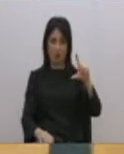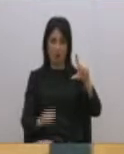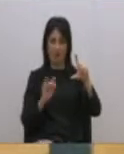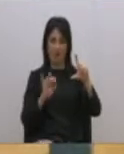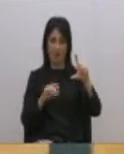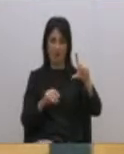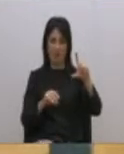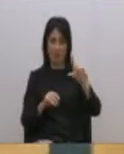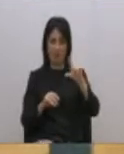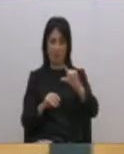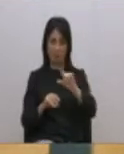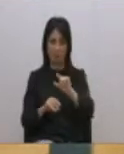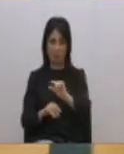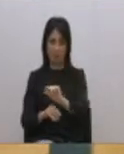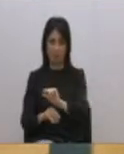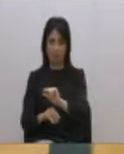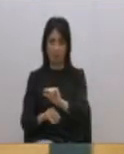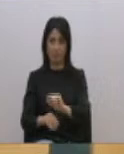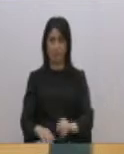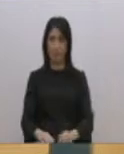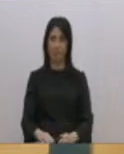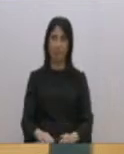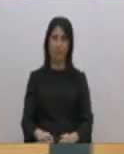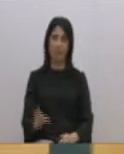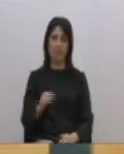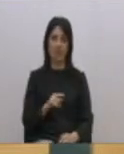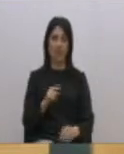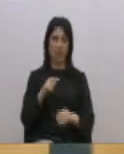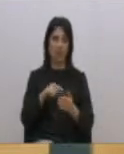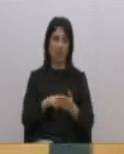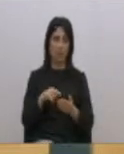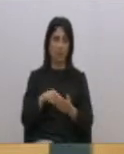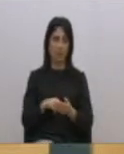da mokueva rigitobit. Arom, qvelas shekhvdeba,